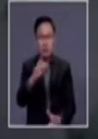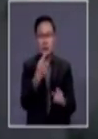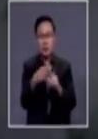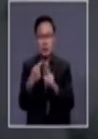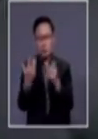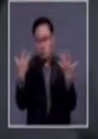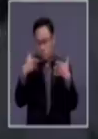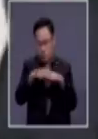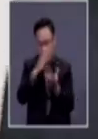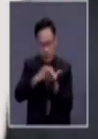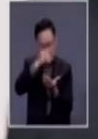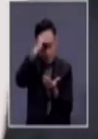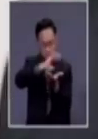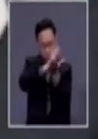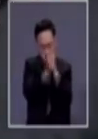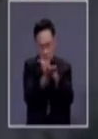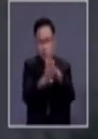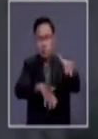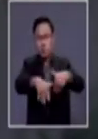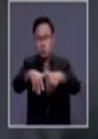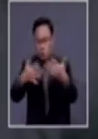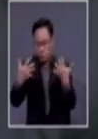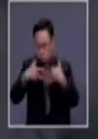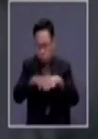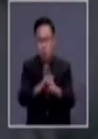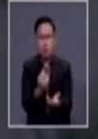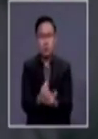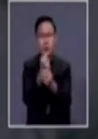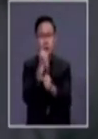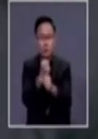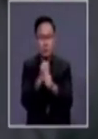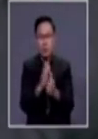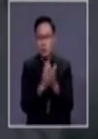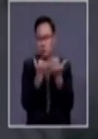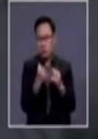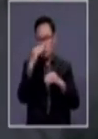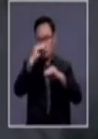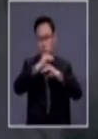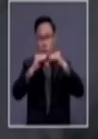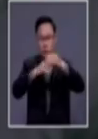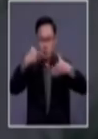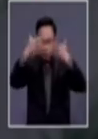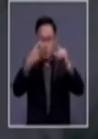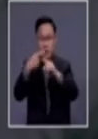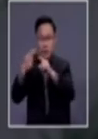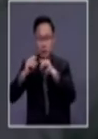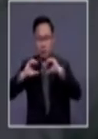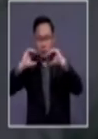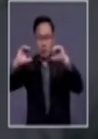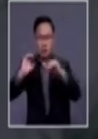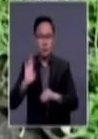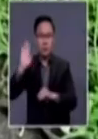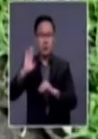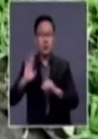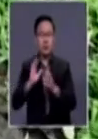การบูรณาการค่ะกับชุมชนนะคะตอนนี้ก็มีกิจกรรมหลายๆกิจกรรมของทางภาครัฐทางก